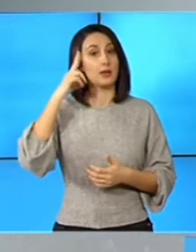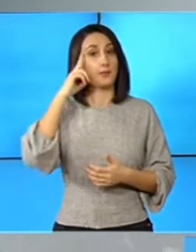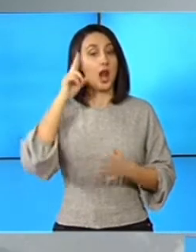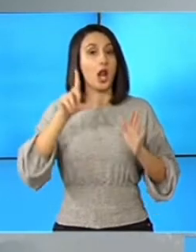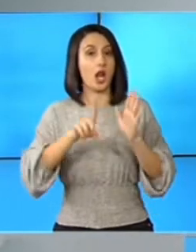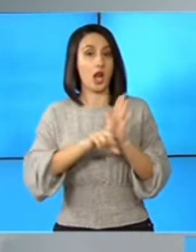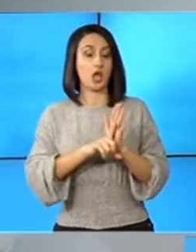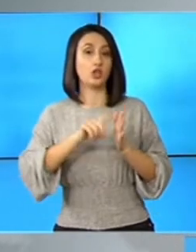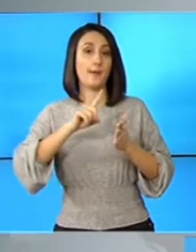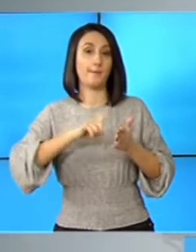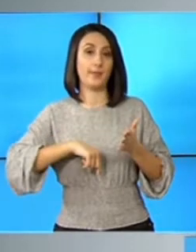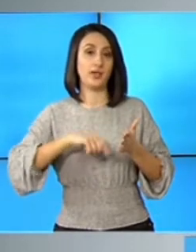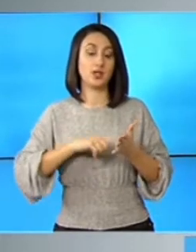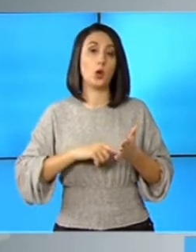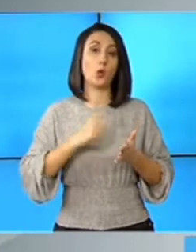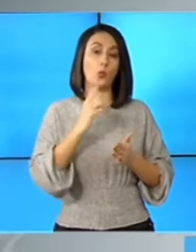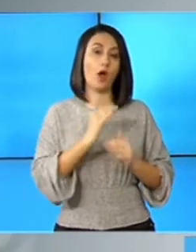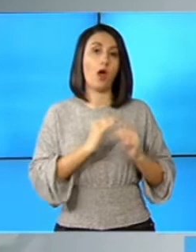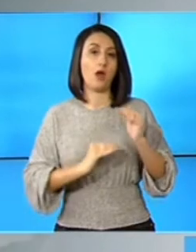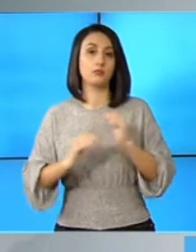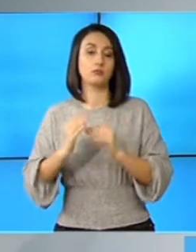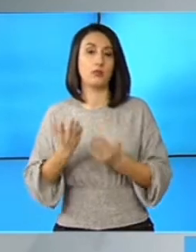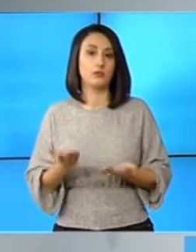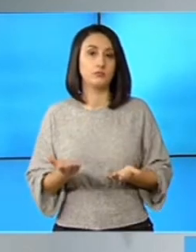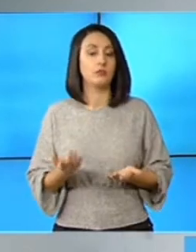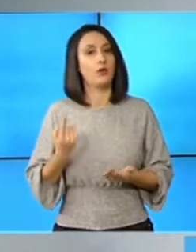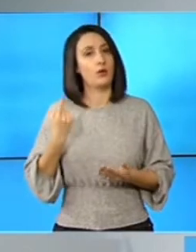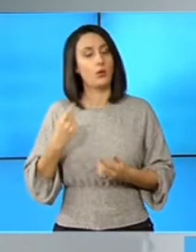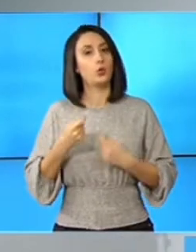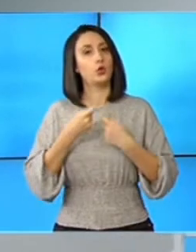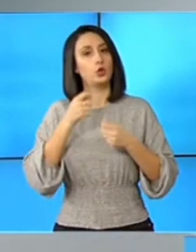legea pensiilor, una peste alta, cu